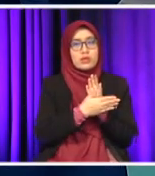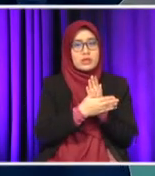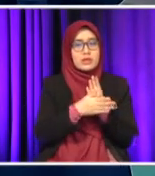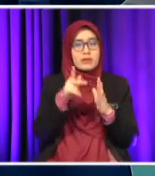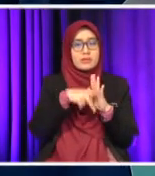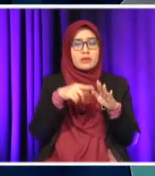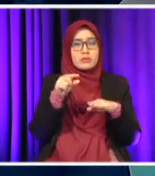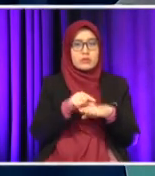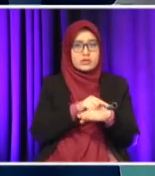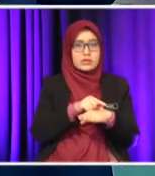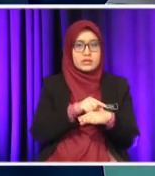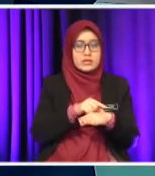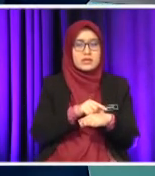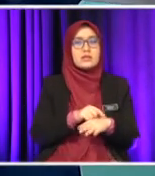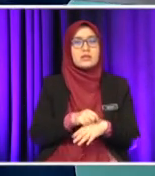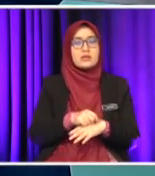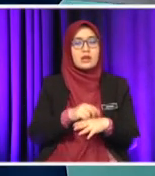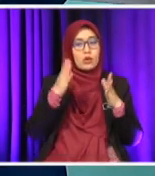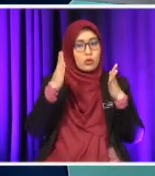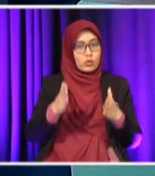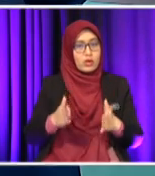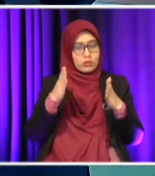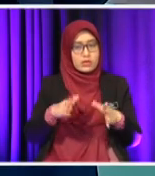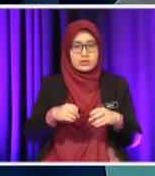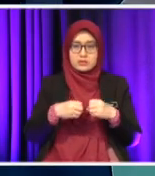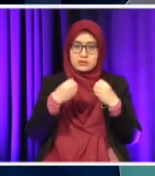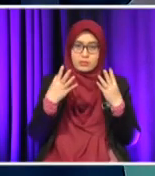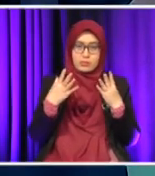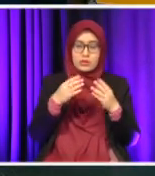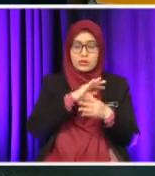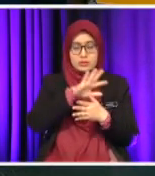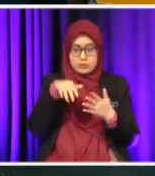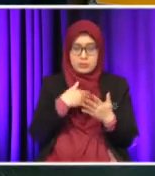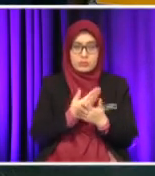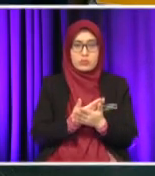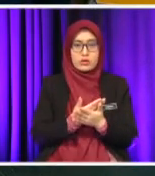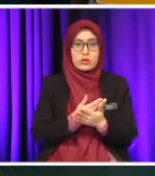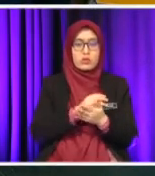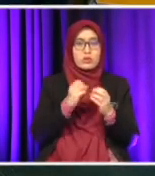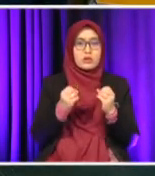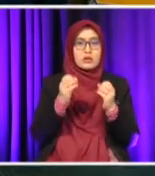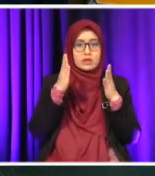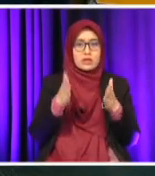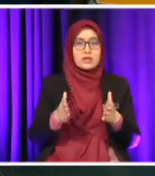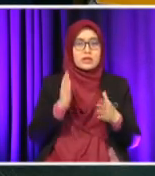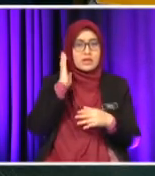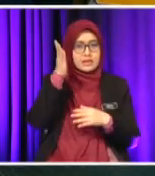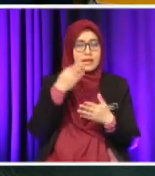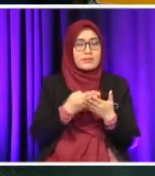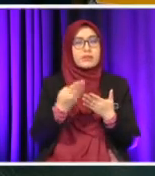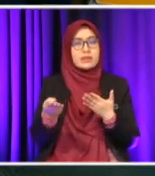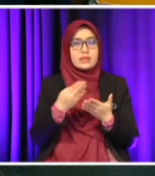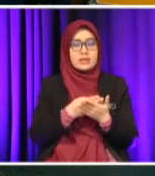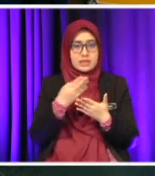jual beli jual beli ini adalah perniagaan perniagaan yang mendasarkan keuntungan